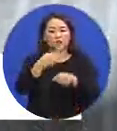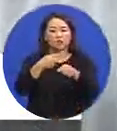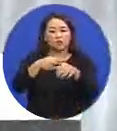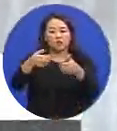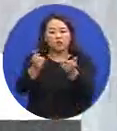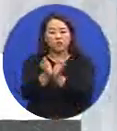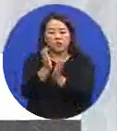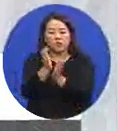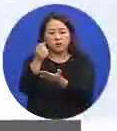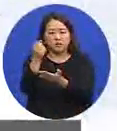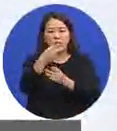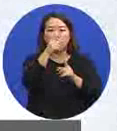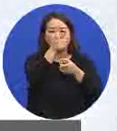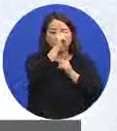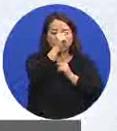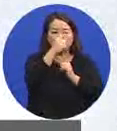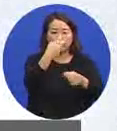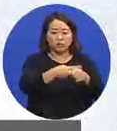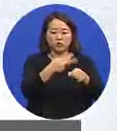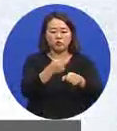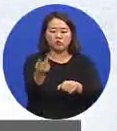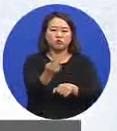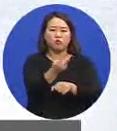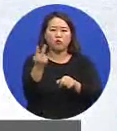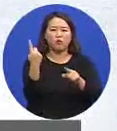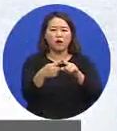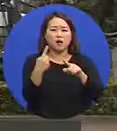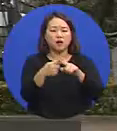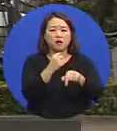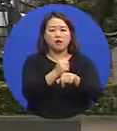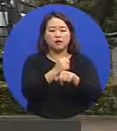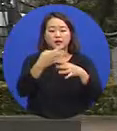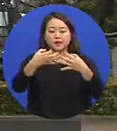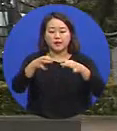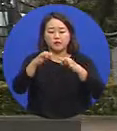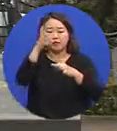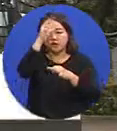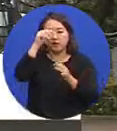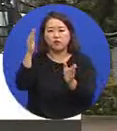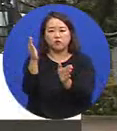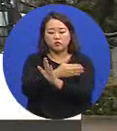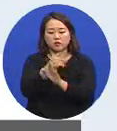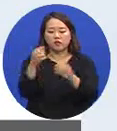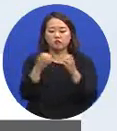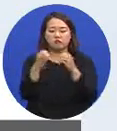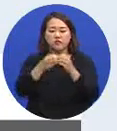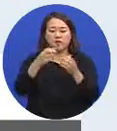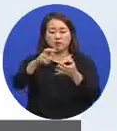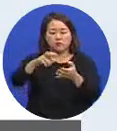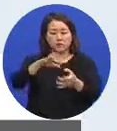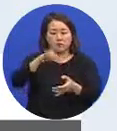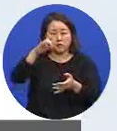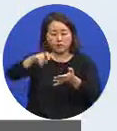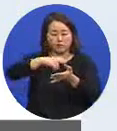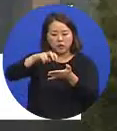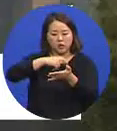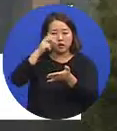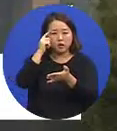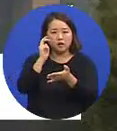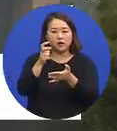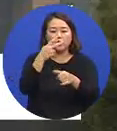교수회장과 이모 교수 역시 마찬가지입니다. 김 경감으로부터 문자 메시지를 처음 받은 것으로 추정되는